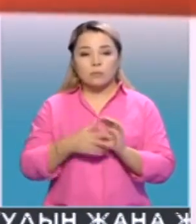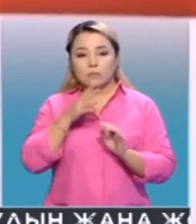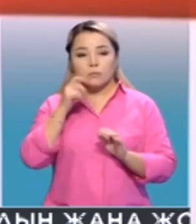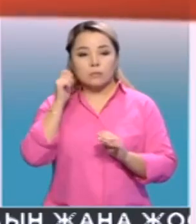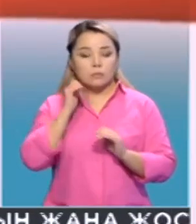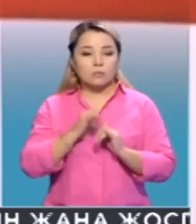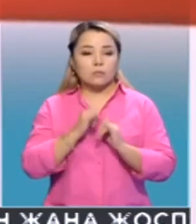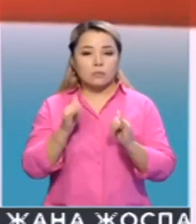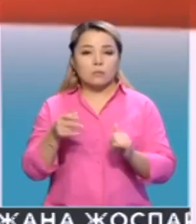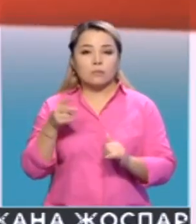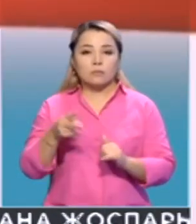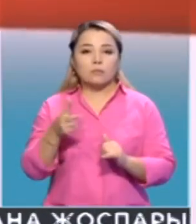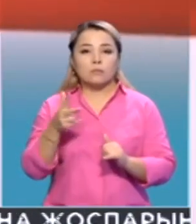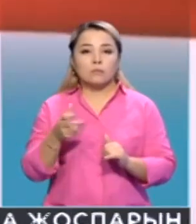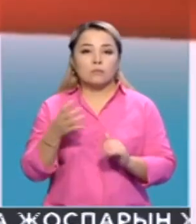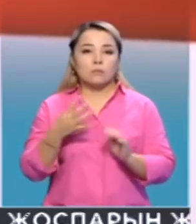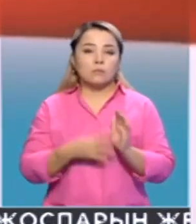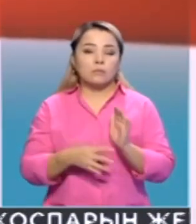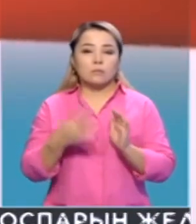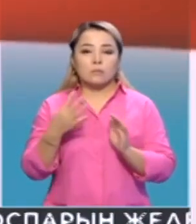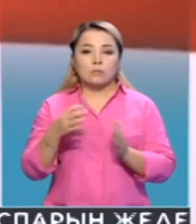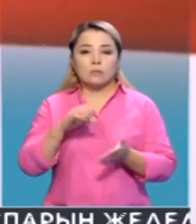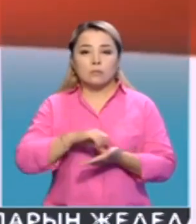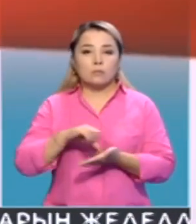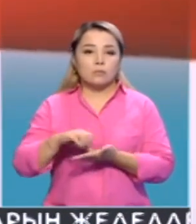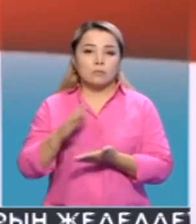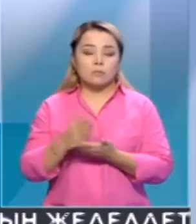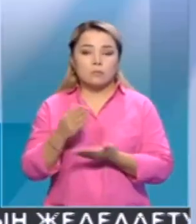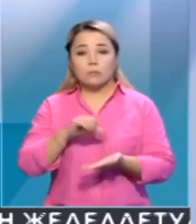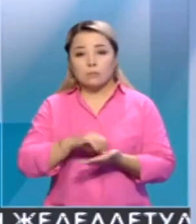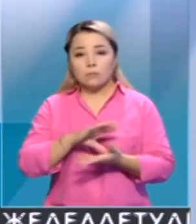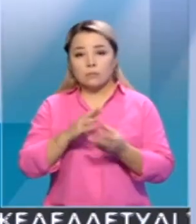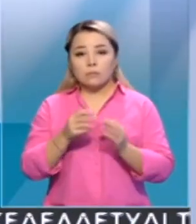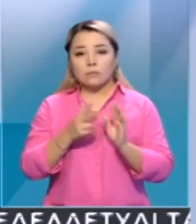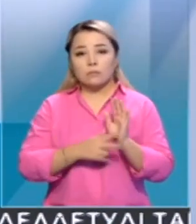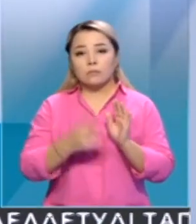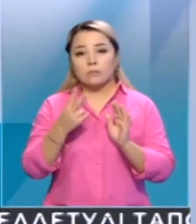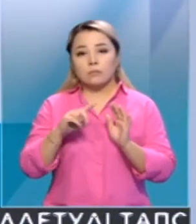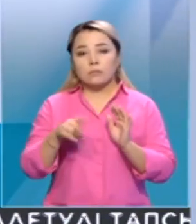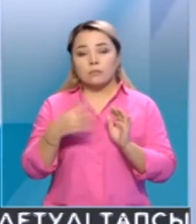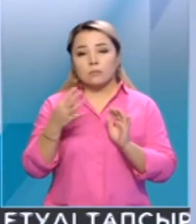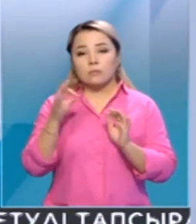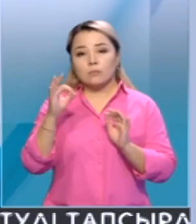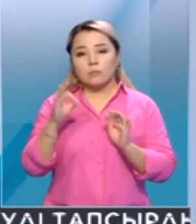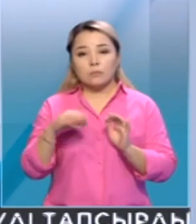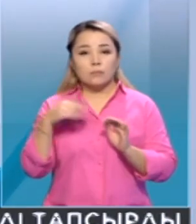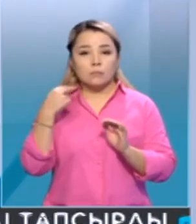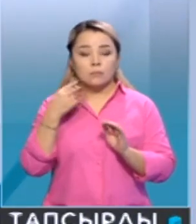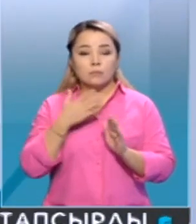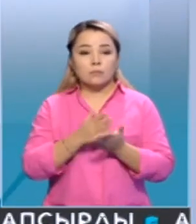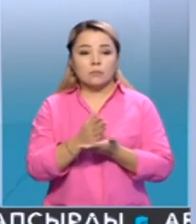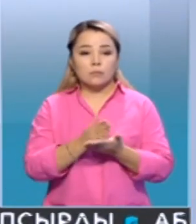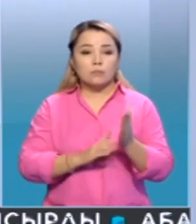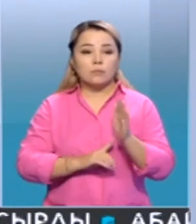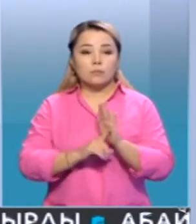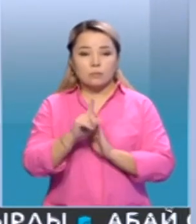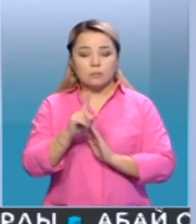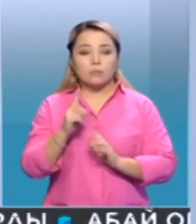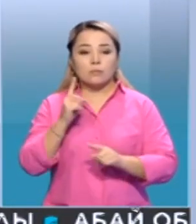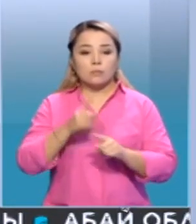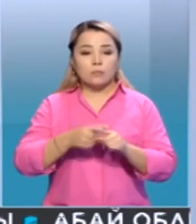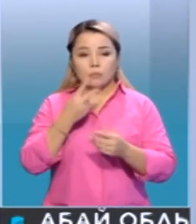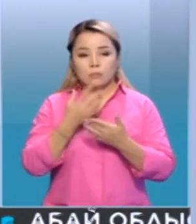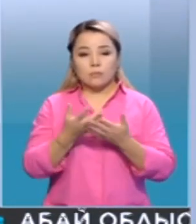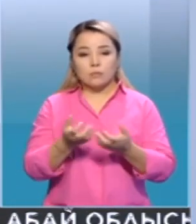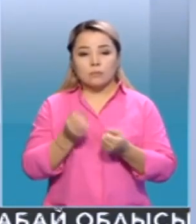асқан 2394 респондент қатысқан. Қатысушылардың 82,4% президенттің саяси бастамаларын оң